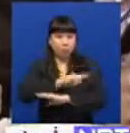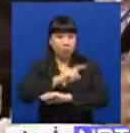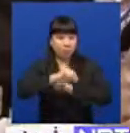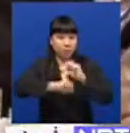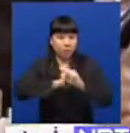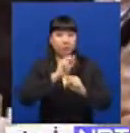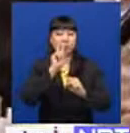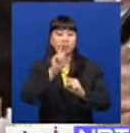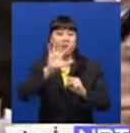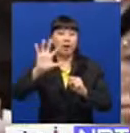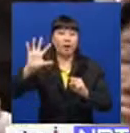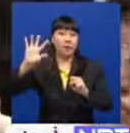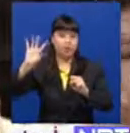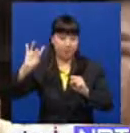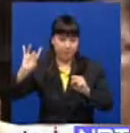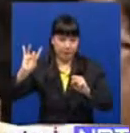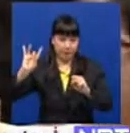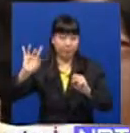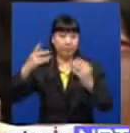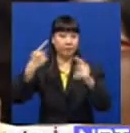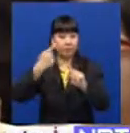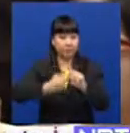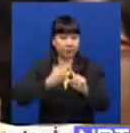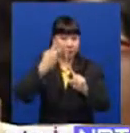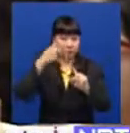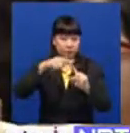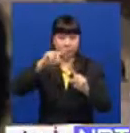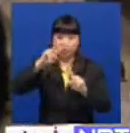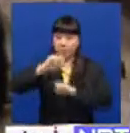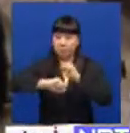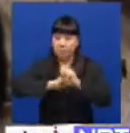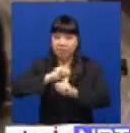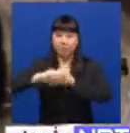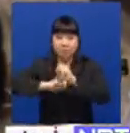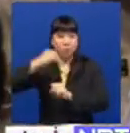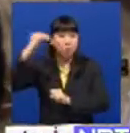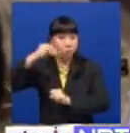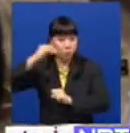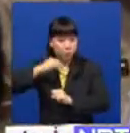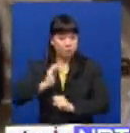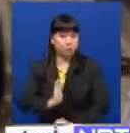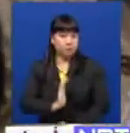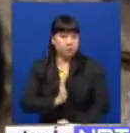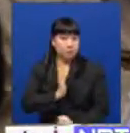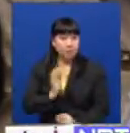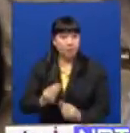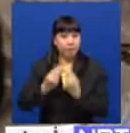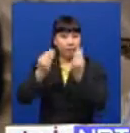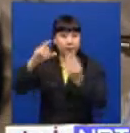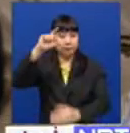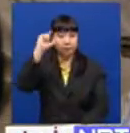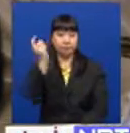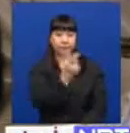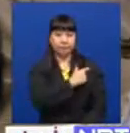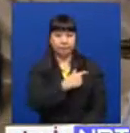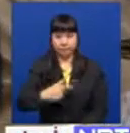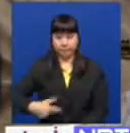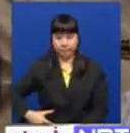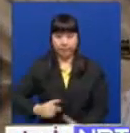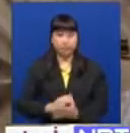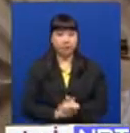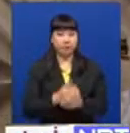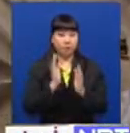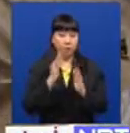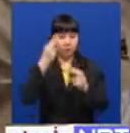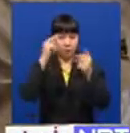ปี 2558ซึ่งตรงกับวันที่ 2กุมภาพันธ์ของทุกปีเพื่อเฉลิมพระเกียรติพระบาทสมเด็จพระเจ้าอยู่หัว DBนาย